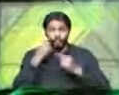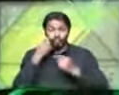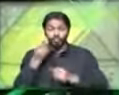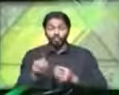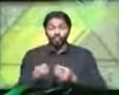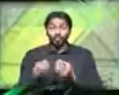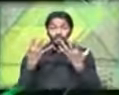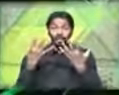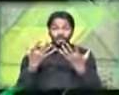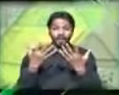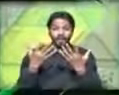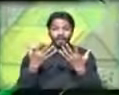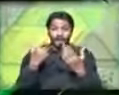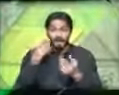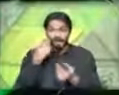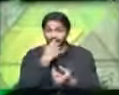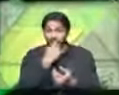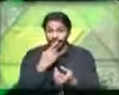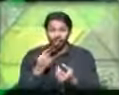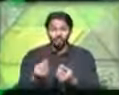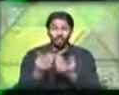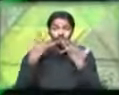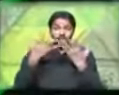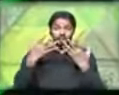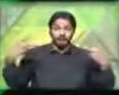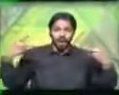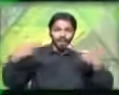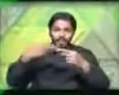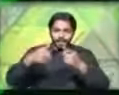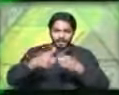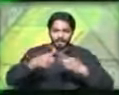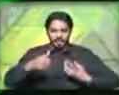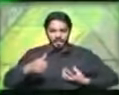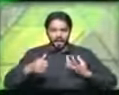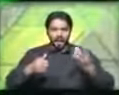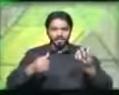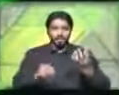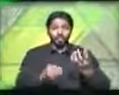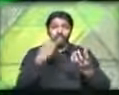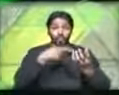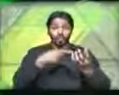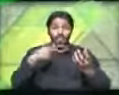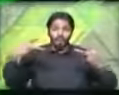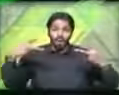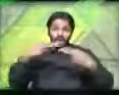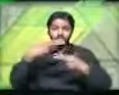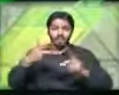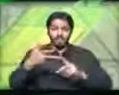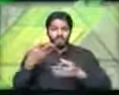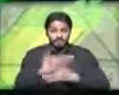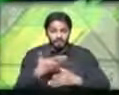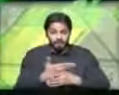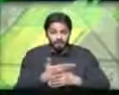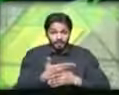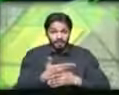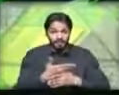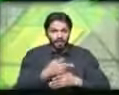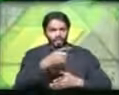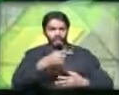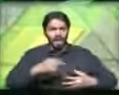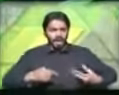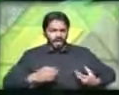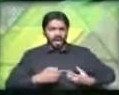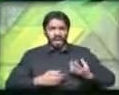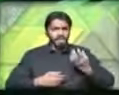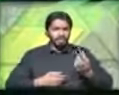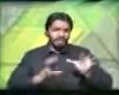قلبه، ونور صحة الفهم عن قلبه. لكن من علق قلبه بالله عز وجل، اللهم اجعلنا منه.